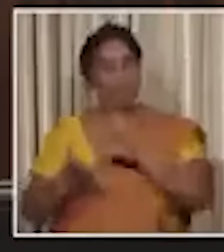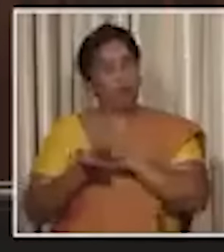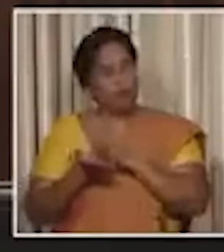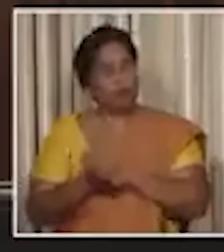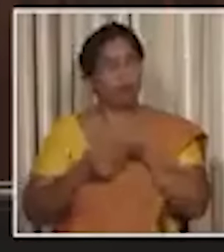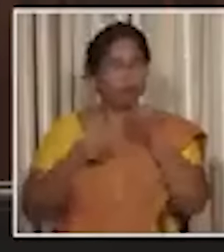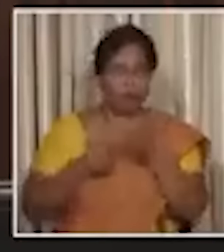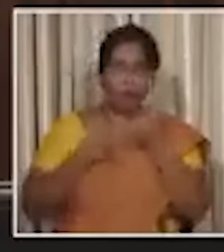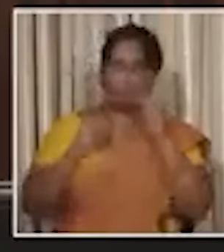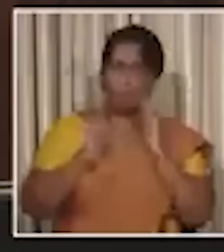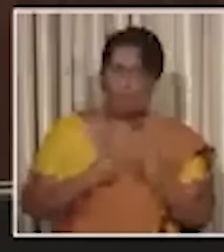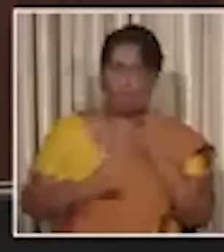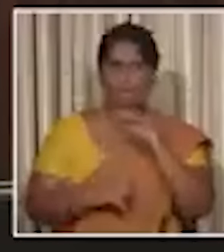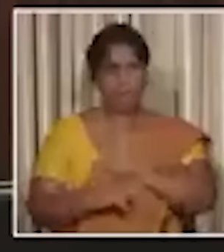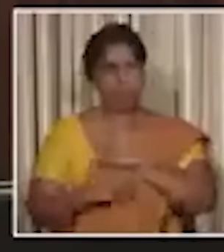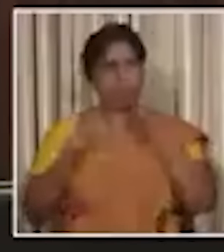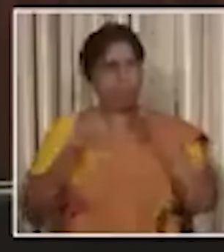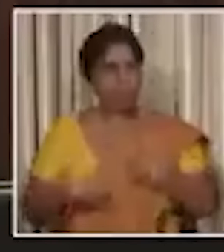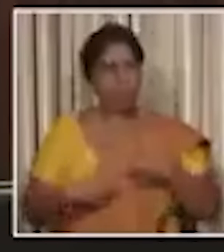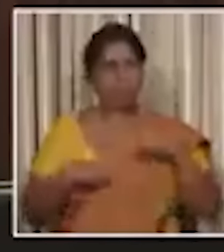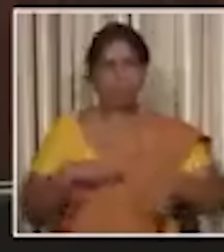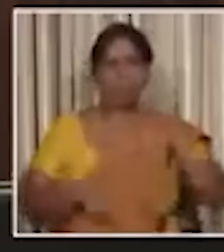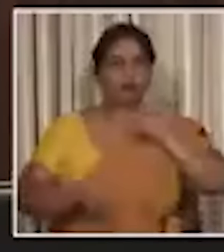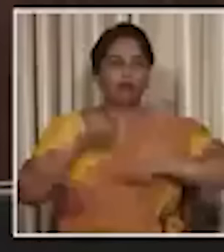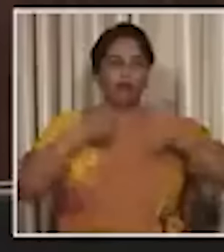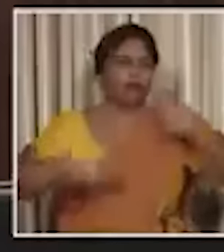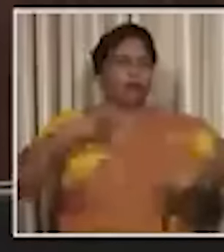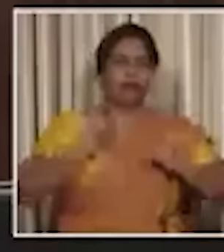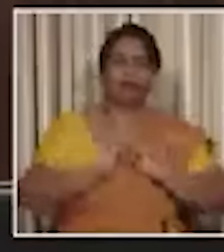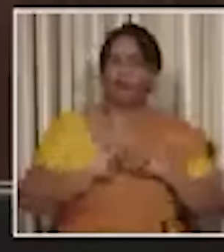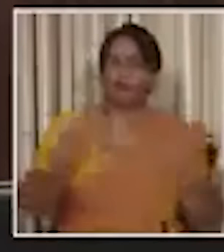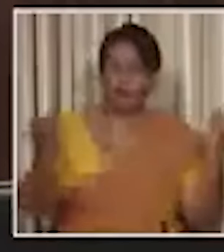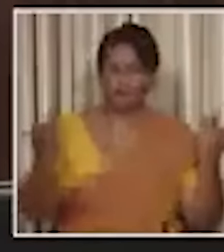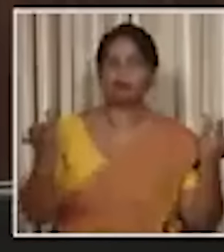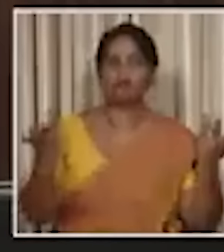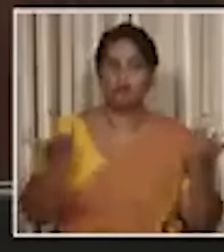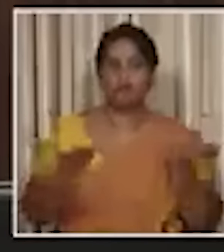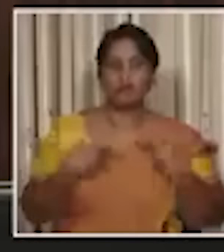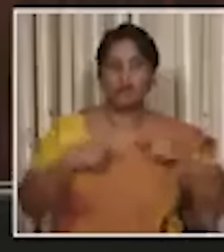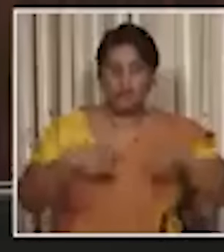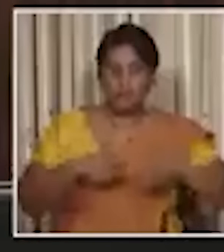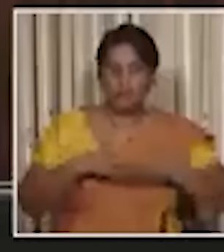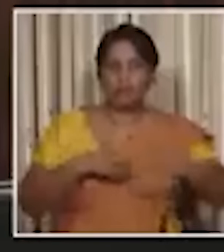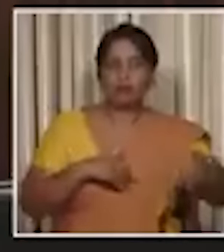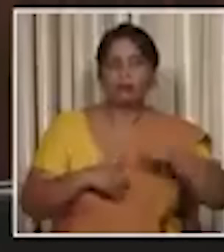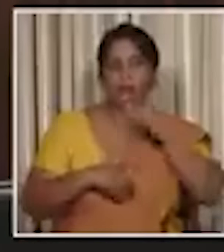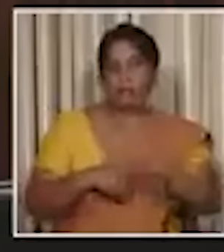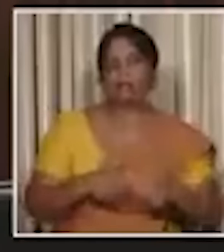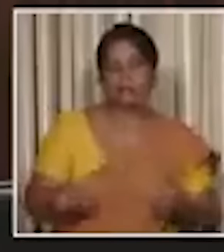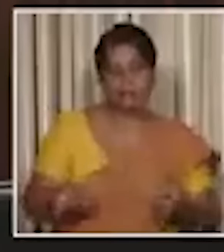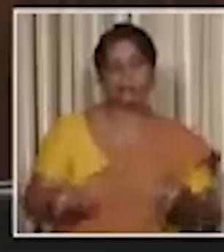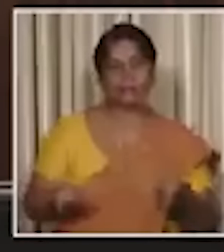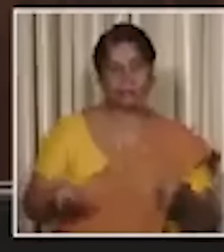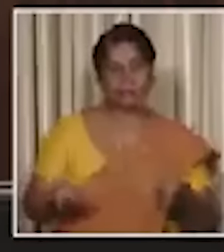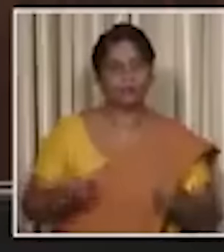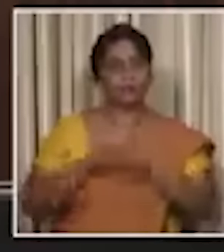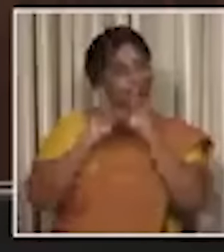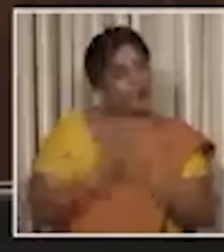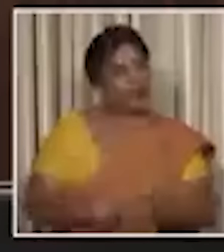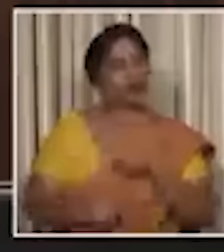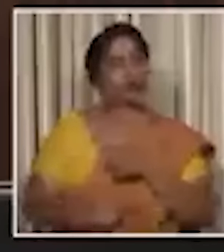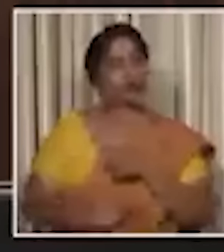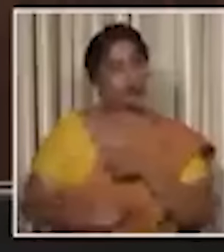செய்யப்பட வேண்டும். அது பொருளாதாரத்திற்கு கூறுணர்வு மிக்க ஒரு இடமாக கருதப்படுகின்றது. அங்கு விலையேற்றங்கள் இறக்கங்கள் தொடர்பாக பாரிய தாக்கம்